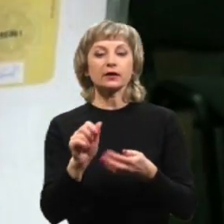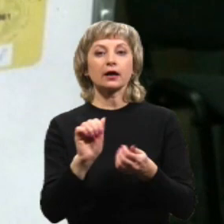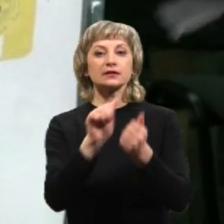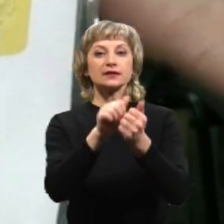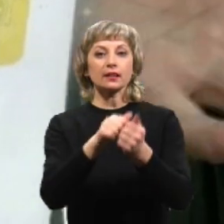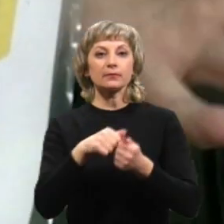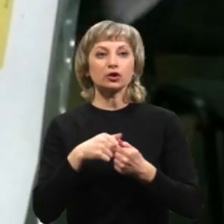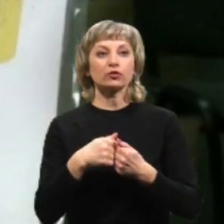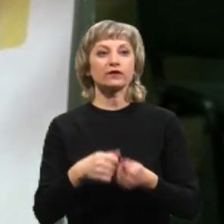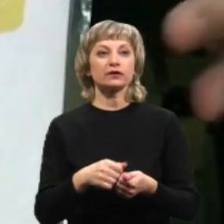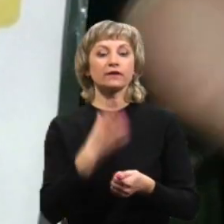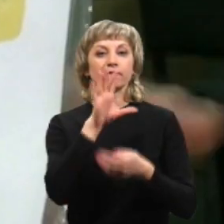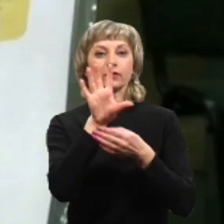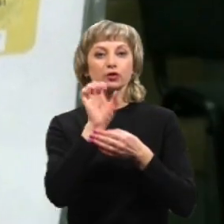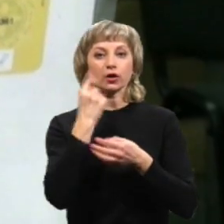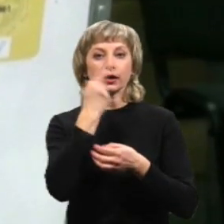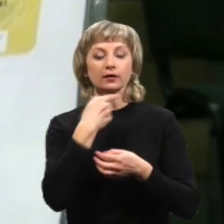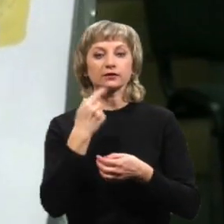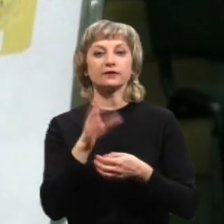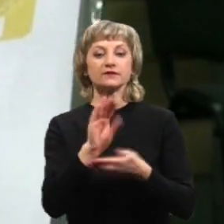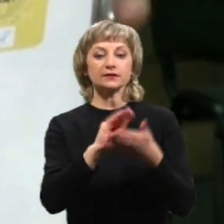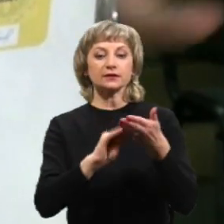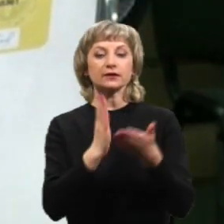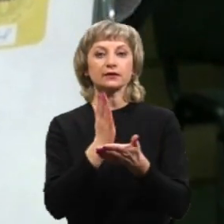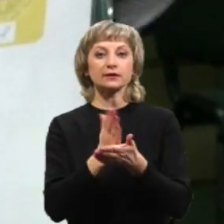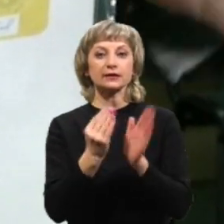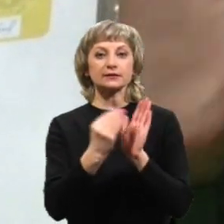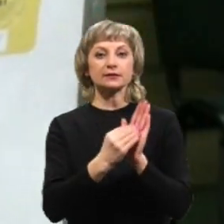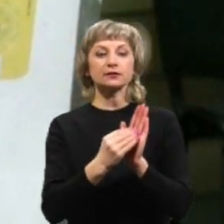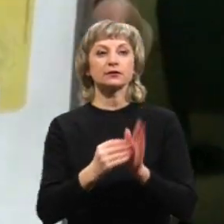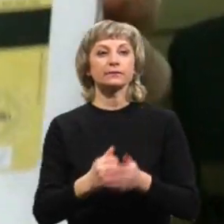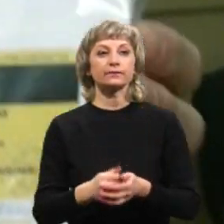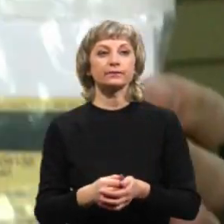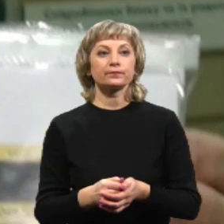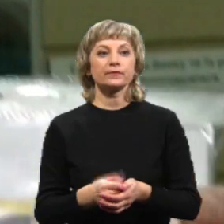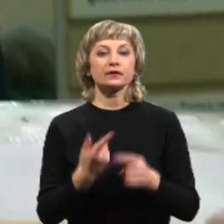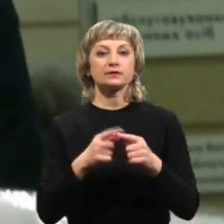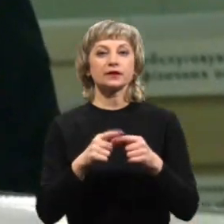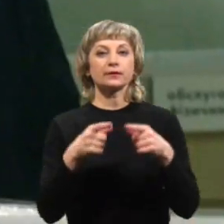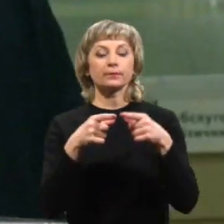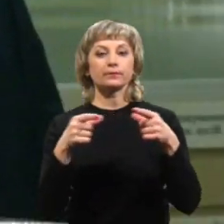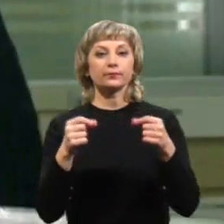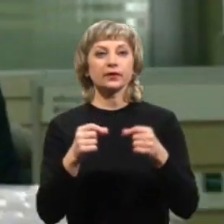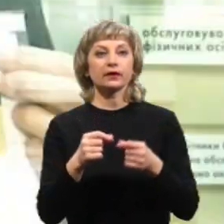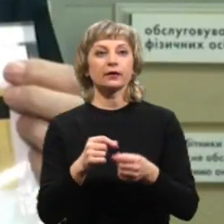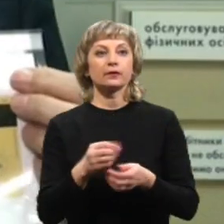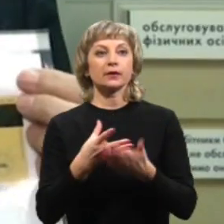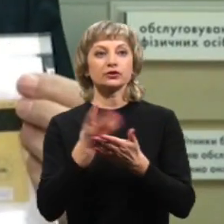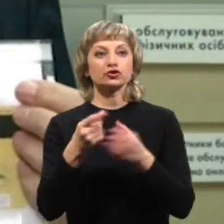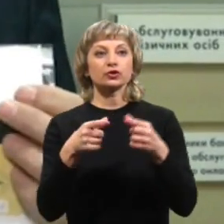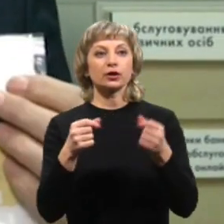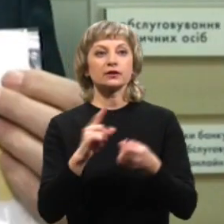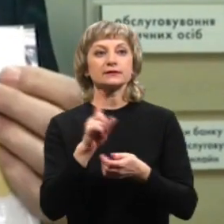заламінований. Відповідно, фотокартка і всі його дані нанесені на реверсі цієї платіжної карти. За